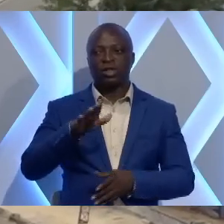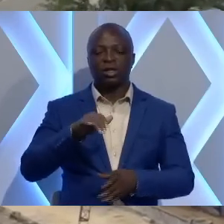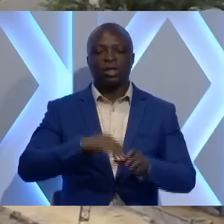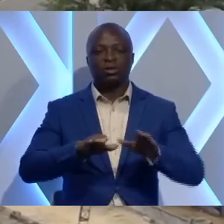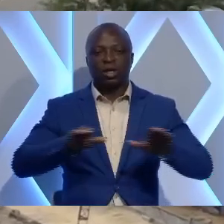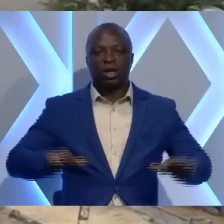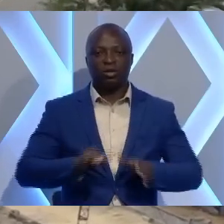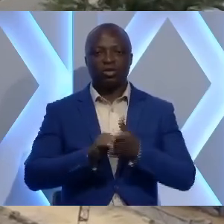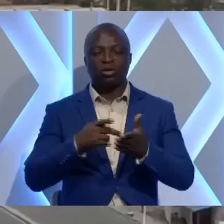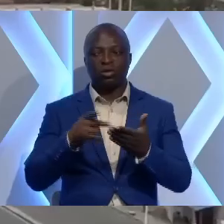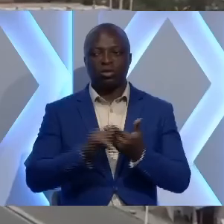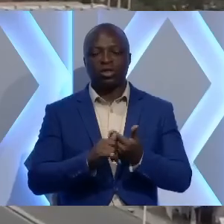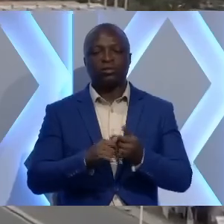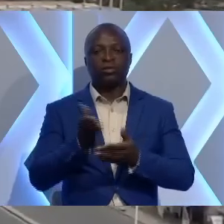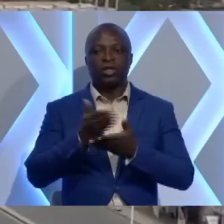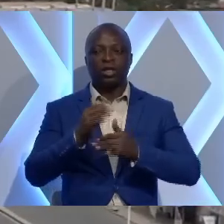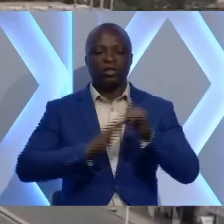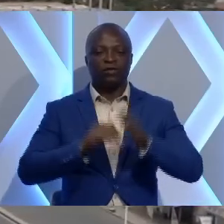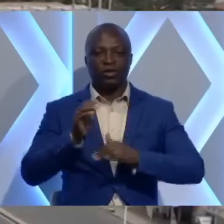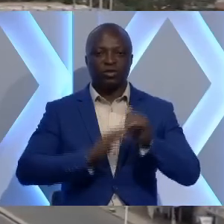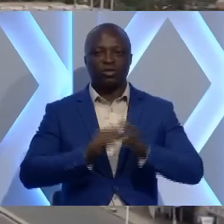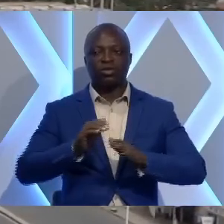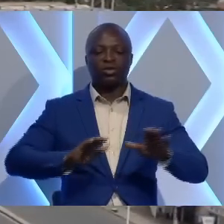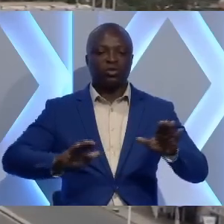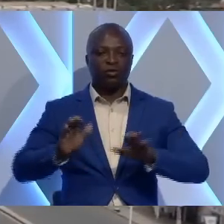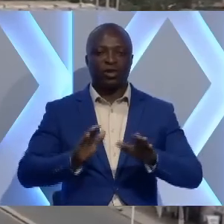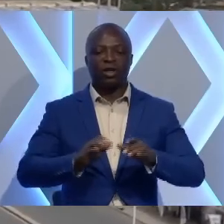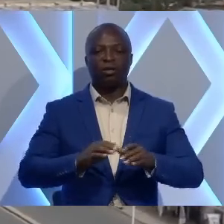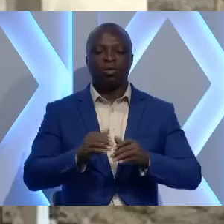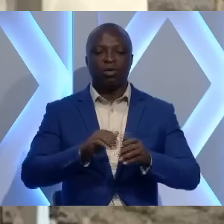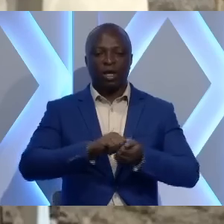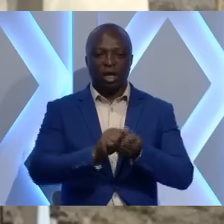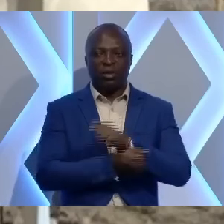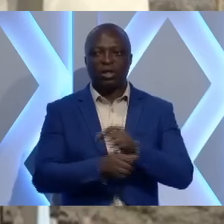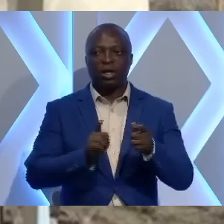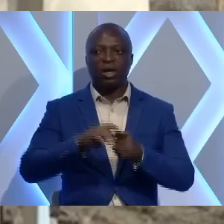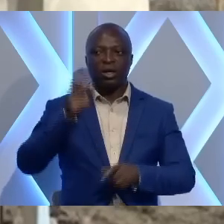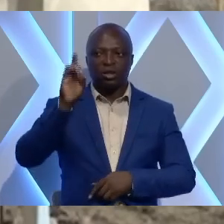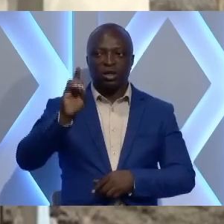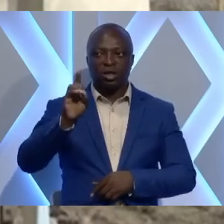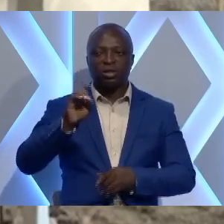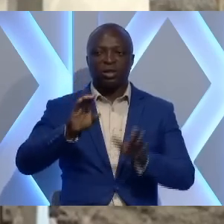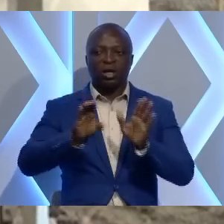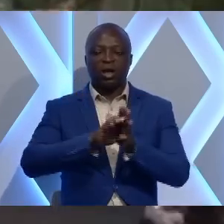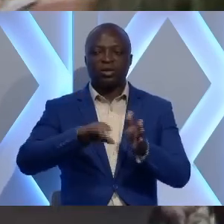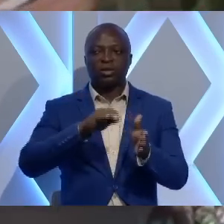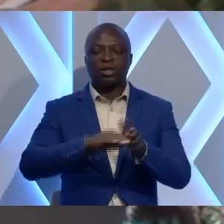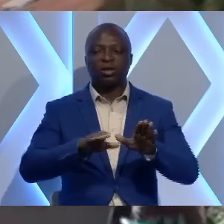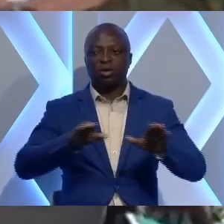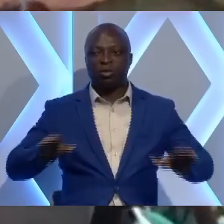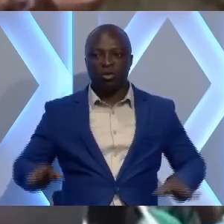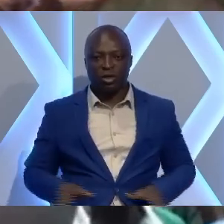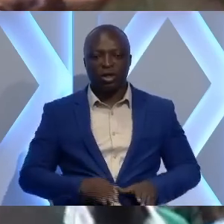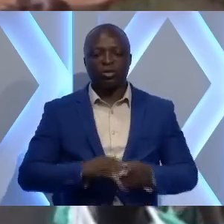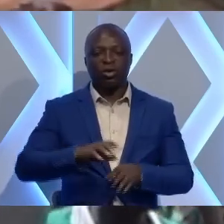cadre de ce projet, des infrastructures ont été construites ou réhabilitées à Saint-Cassé. C'est le cas du centre communautaire et